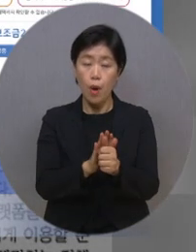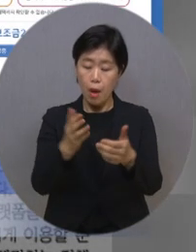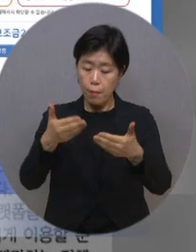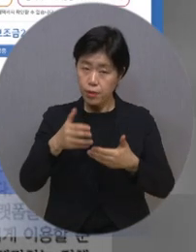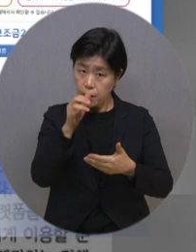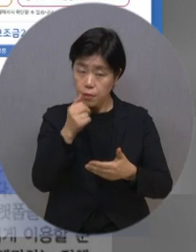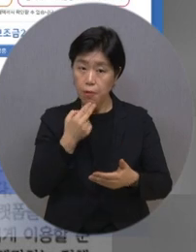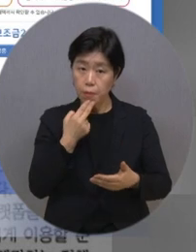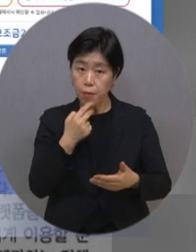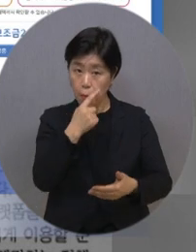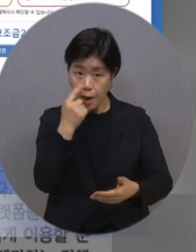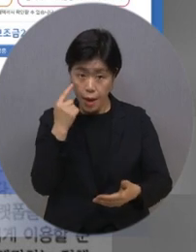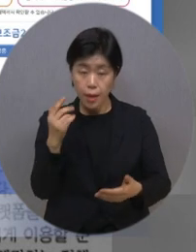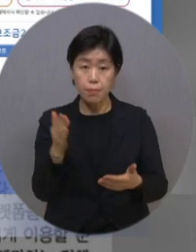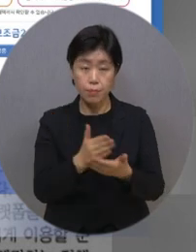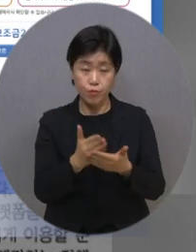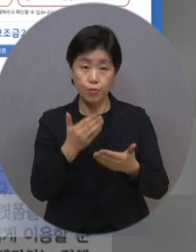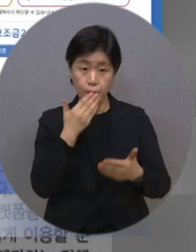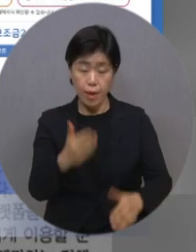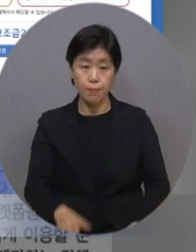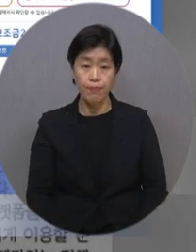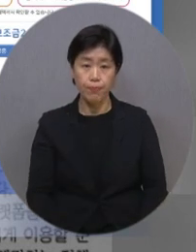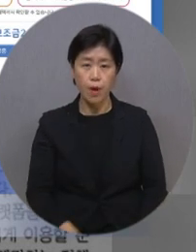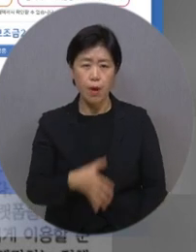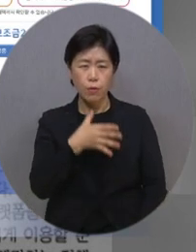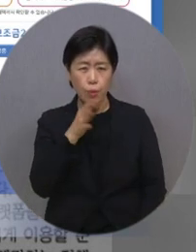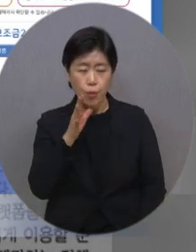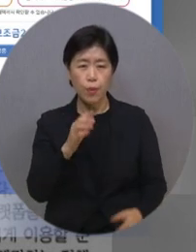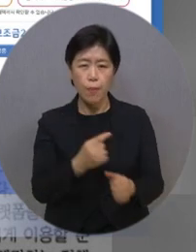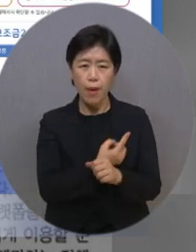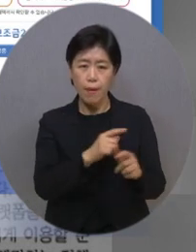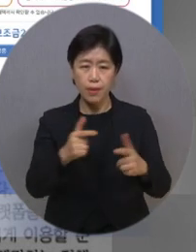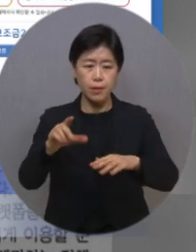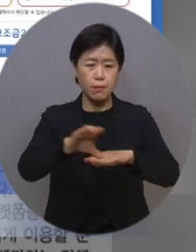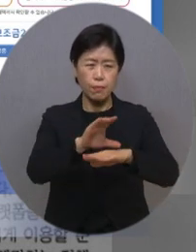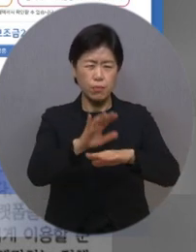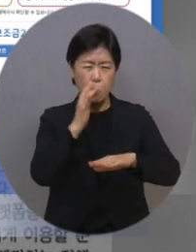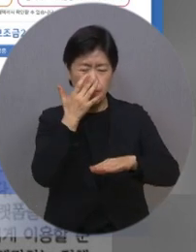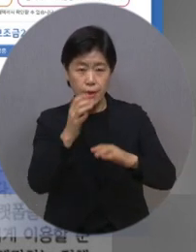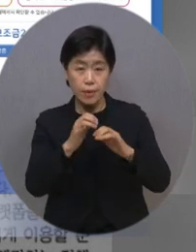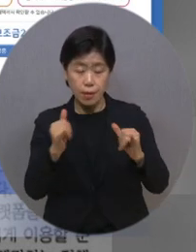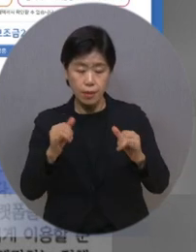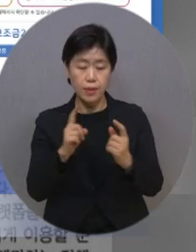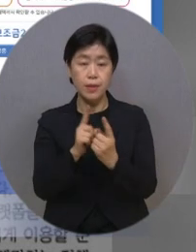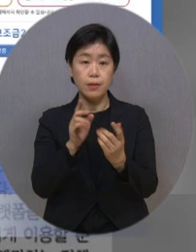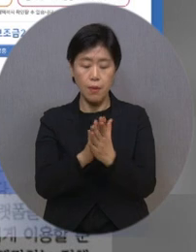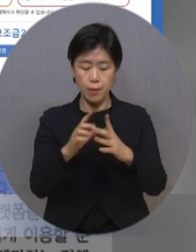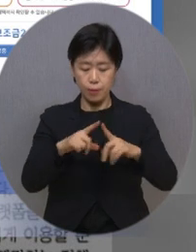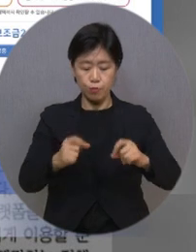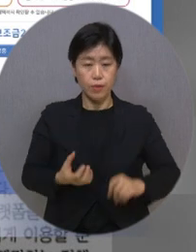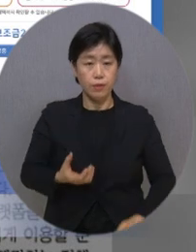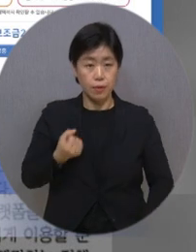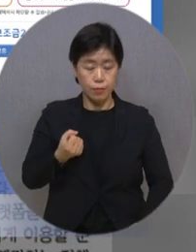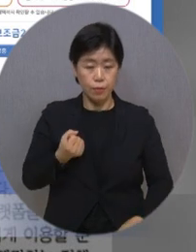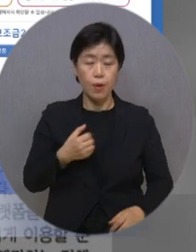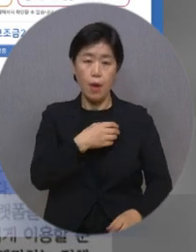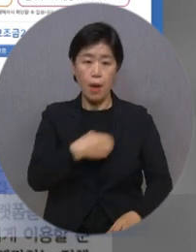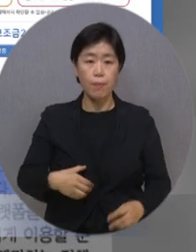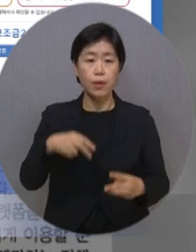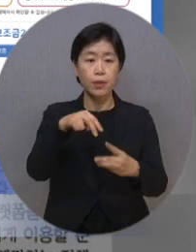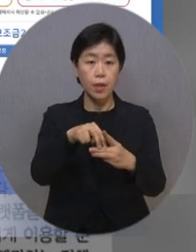특히 노인 등 디지털 추락 계층은 신분증을 갖고 가까운 행정복지센터를 방문하면 직접 보조금